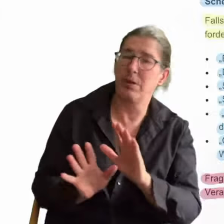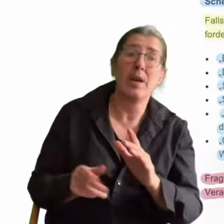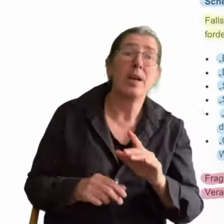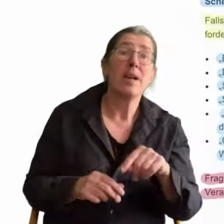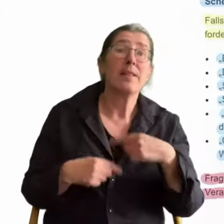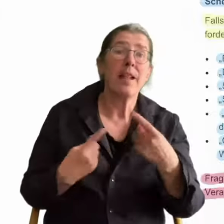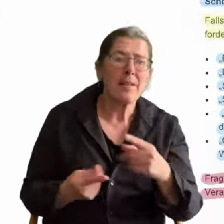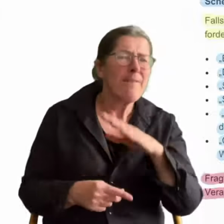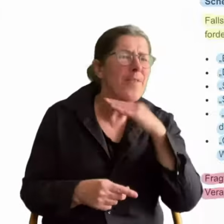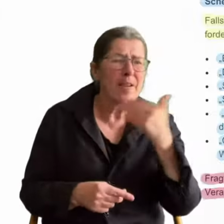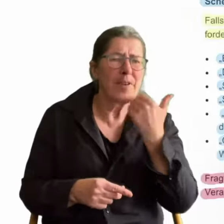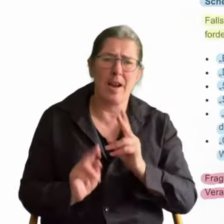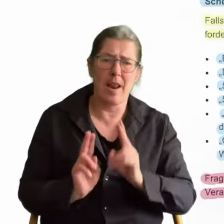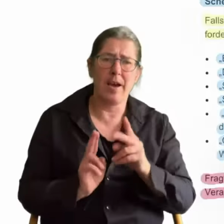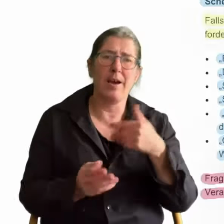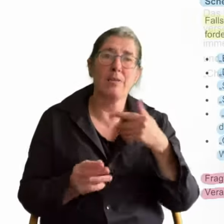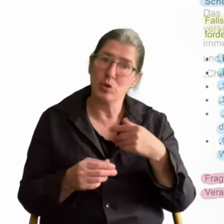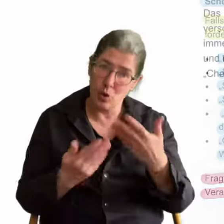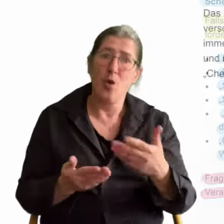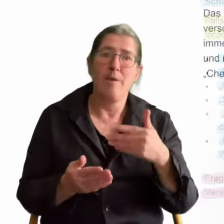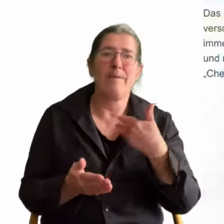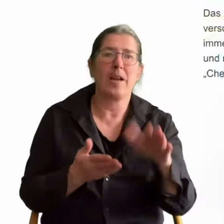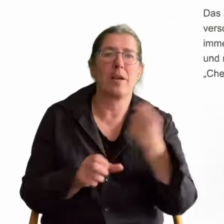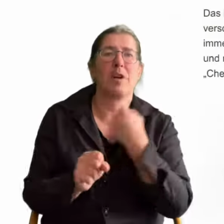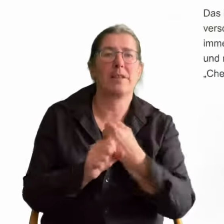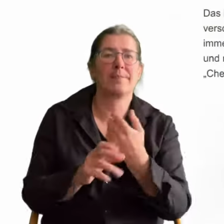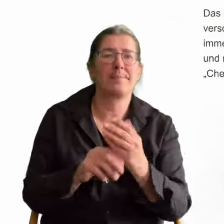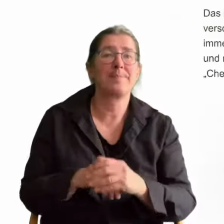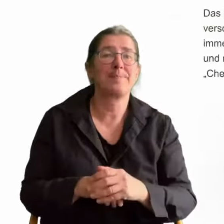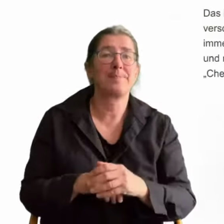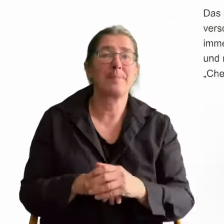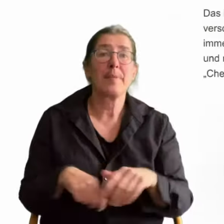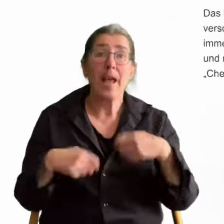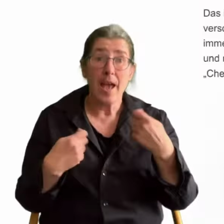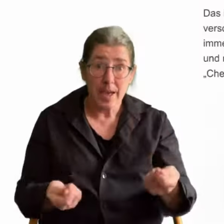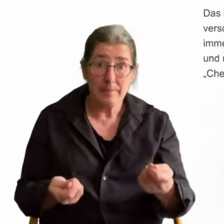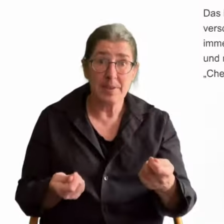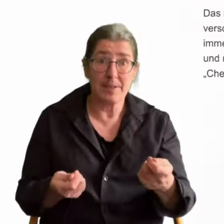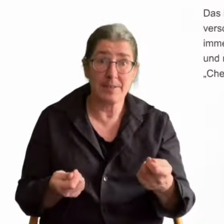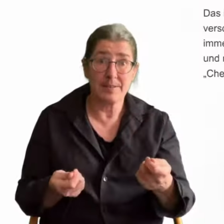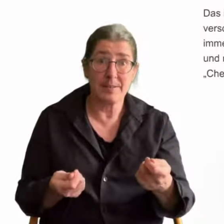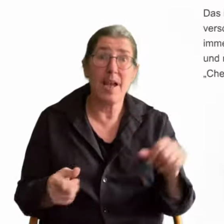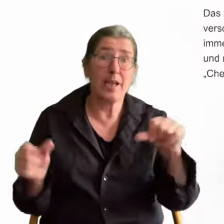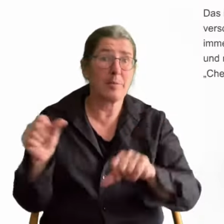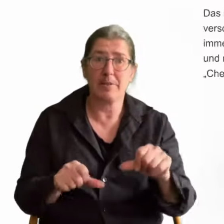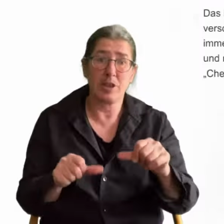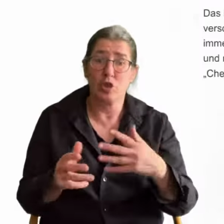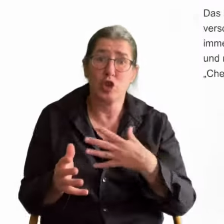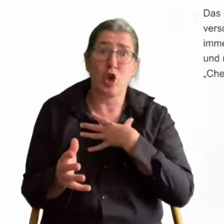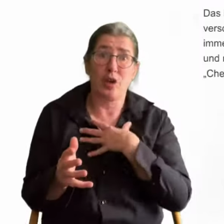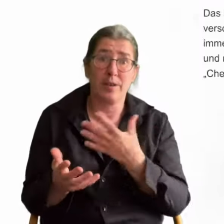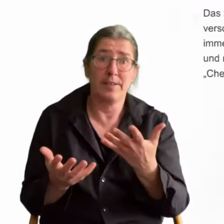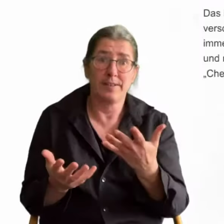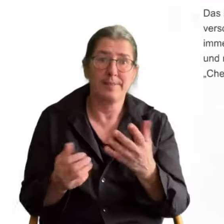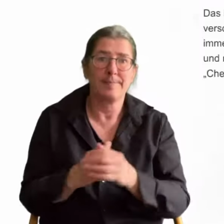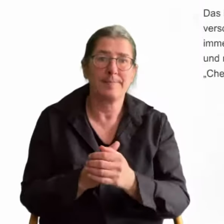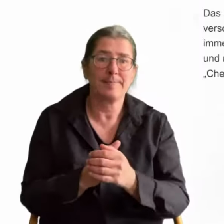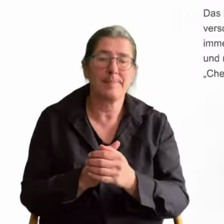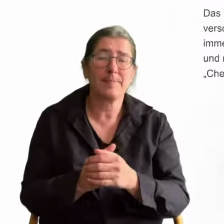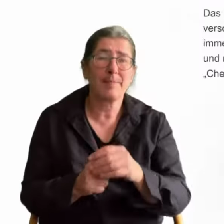viele weitergemacht das ergebnis das ergebnis des experiments war erschreckend